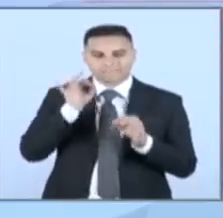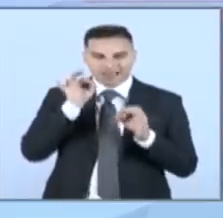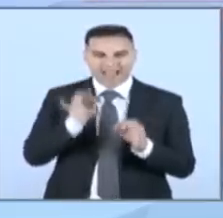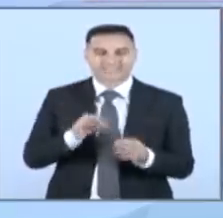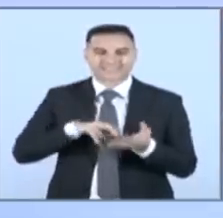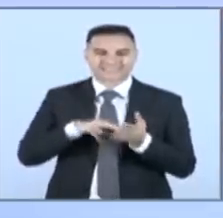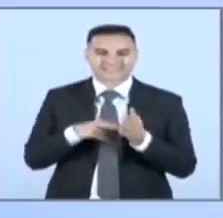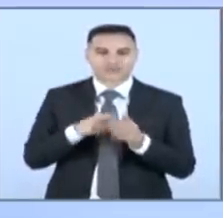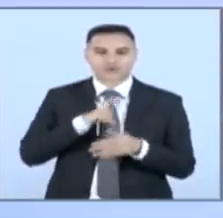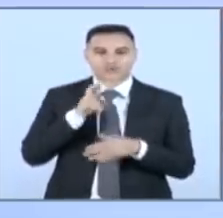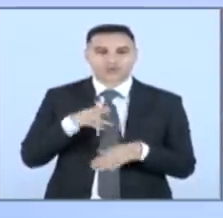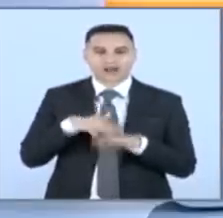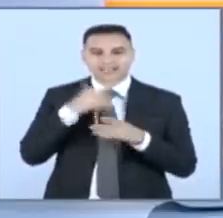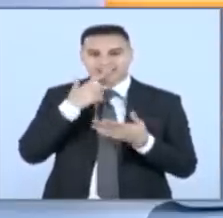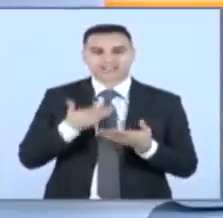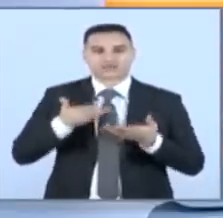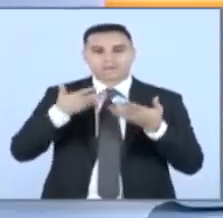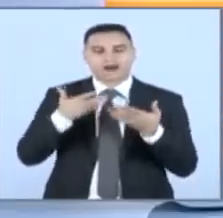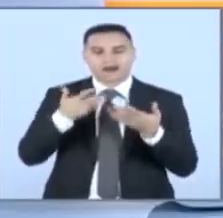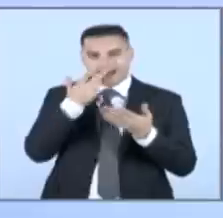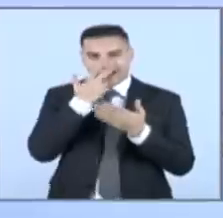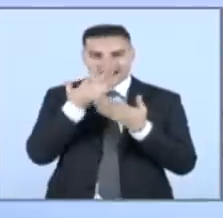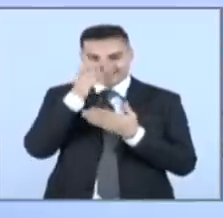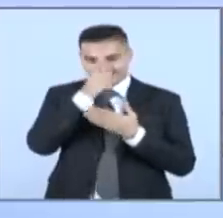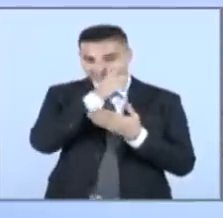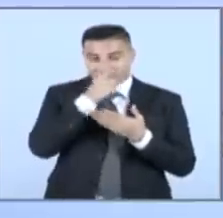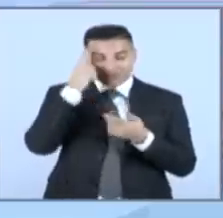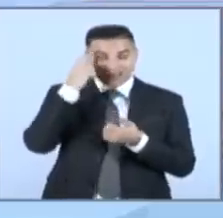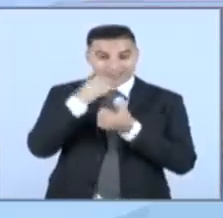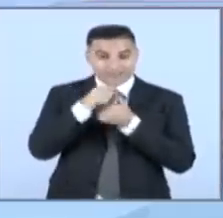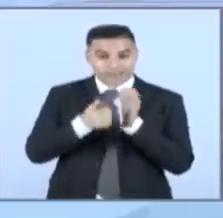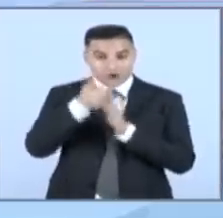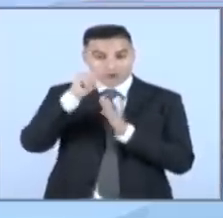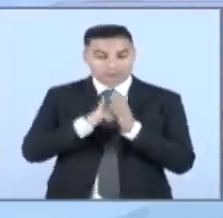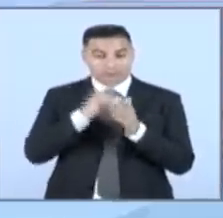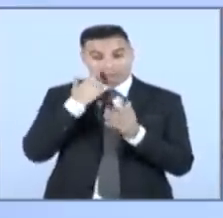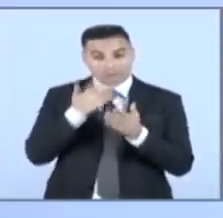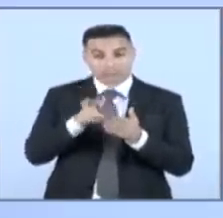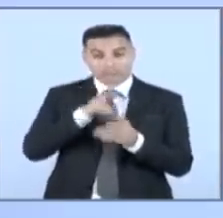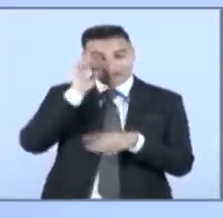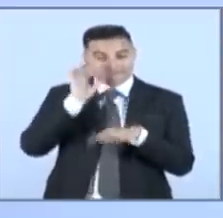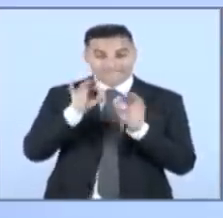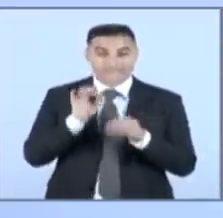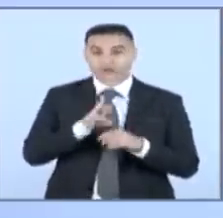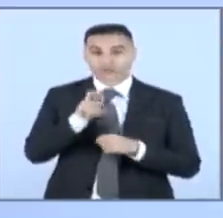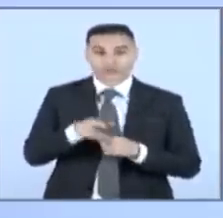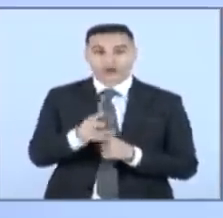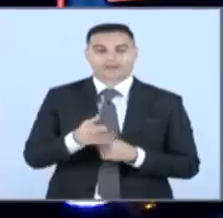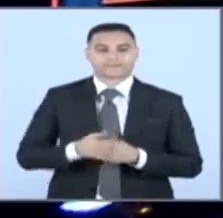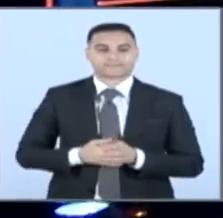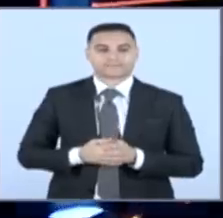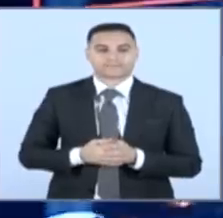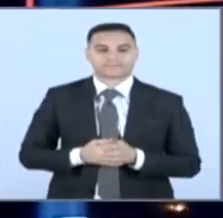هيبقى سؤال الكبار، خلينا نشوف هتفتكروا ولا لا. سرعة البديهة، والسؤال